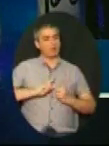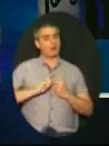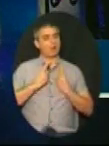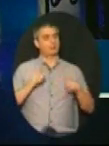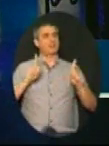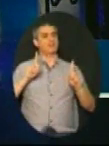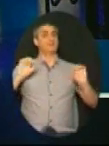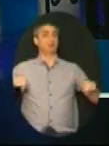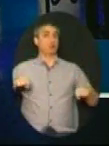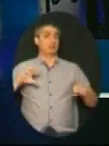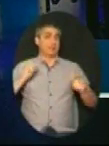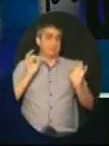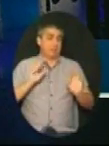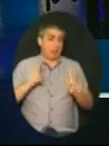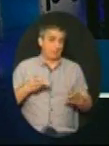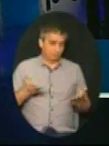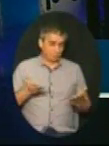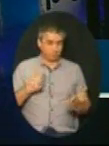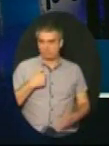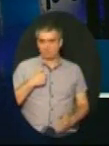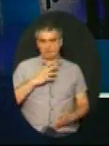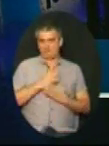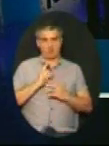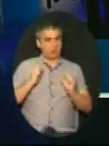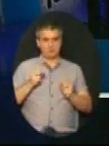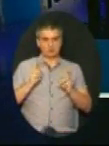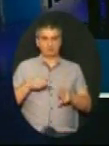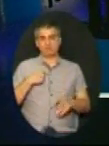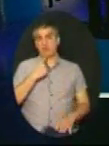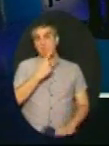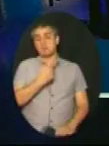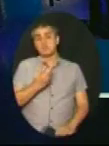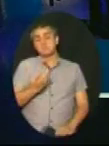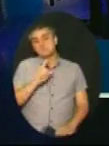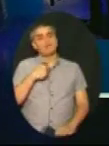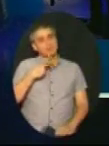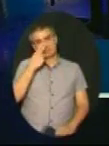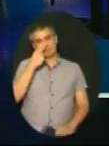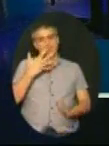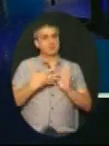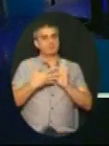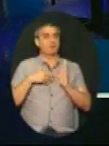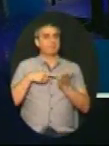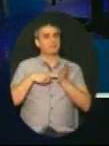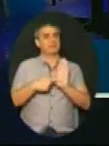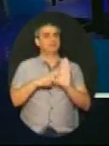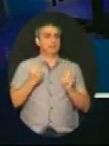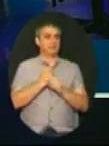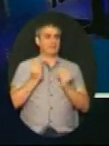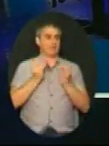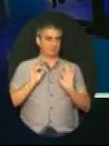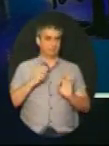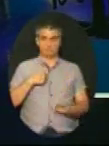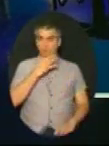לאלטרנטיבה, לשלטון, אם בכלל. אני כבר לא בטוח שזה אפשרי, אמרתי להם, אבל נלך לבדוק ונציג את הדברים לאשורם,